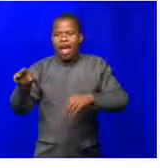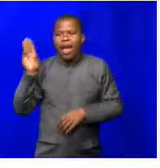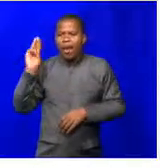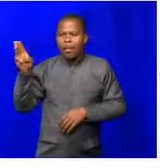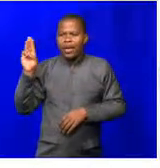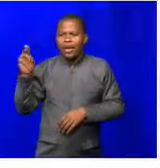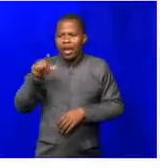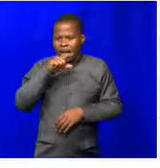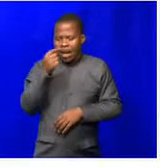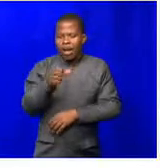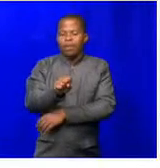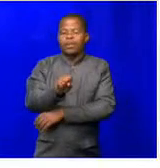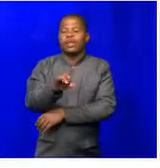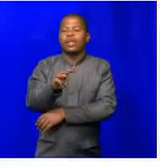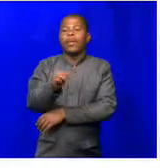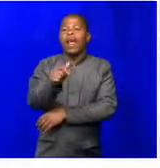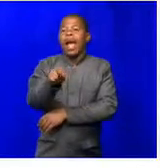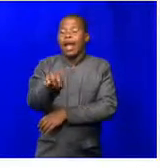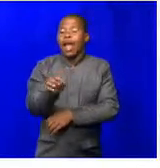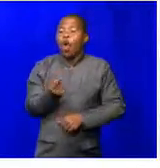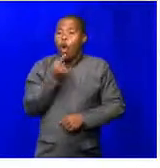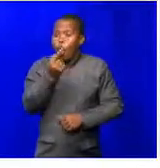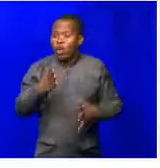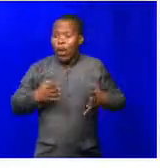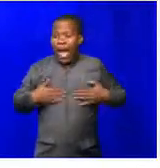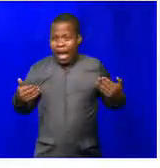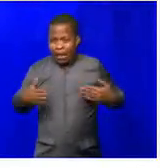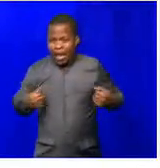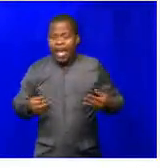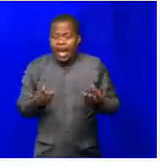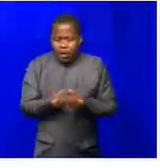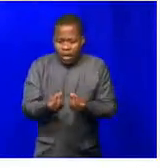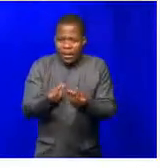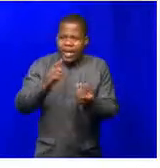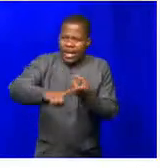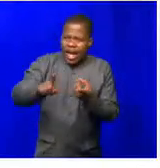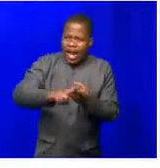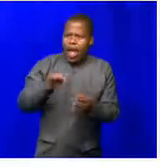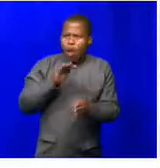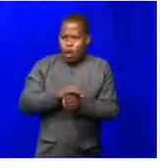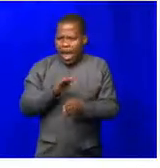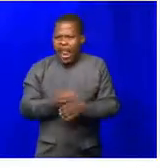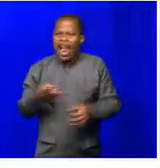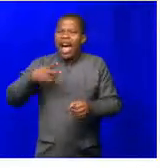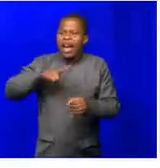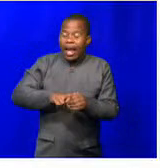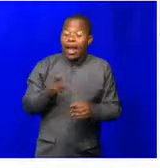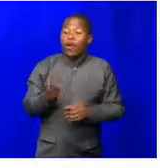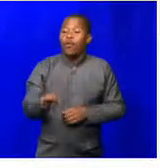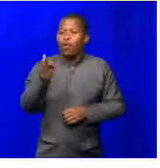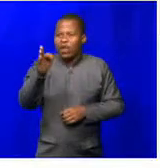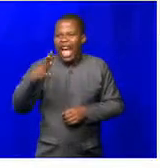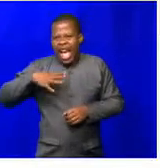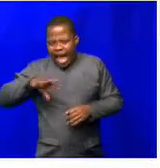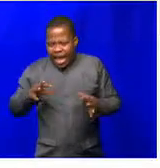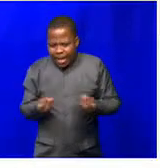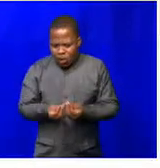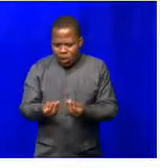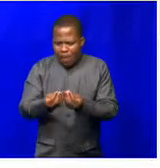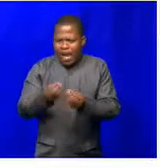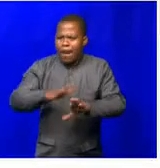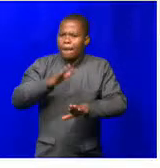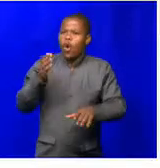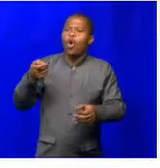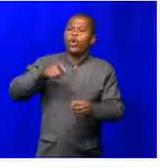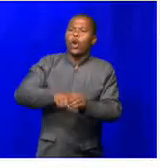Samora Smelane uthi uyajabula ngendlela lemidlalo lechubeke ngayo futhi babuke kubamba imidlalo lemkhulu esikhathini lesitako. Ihambe